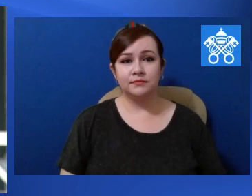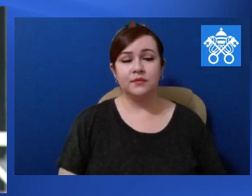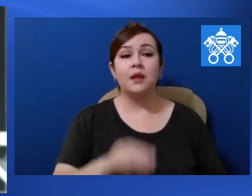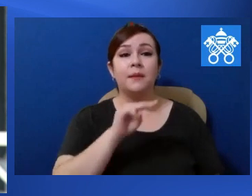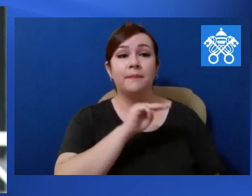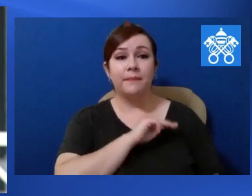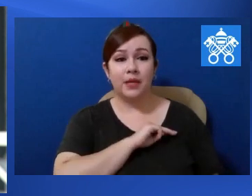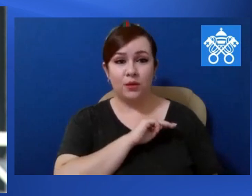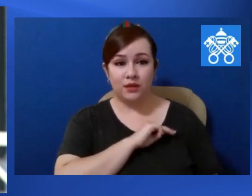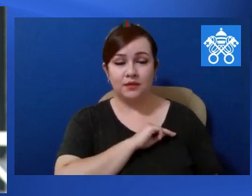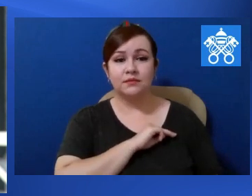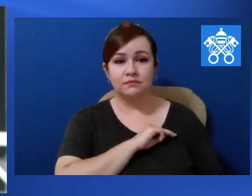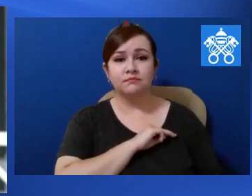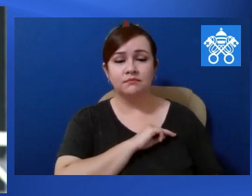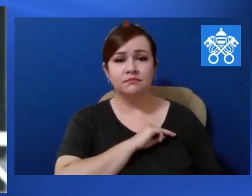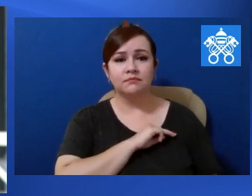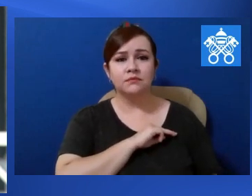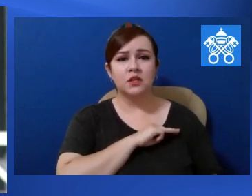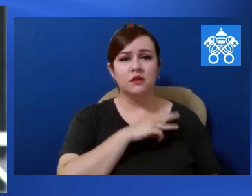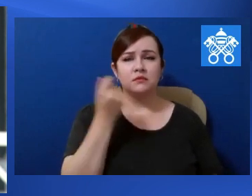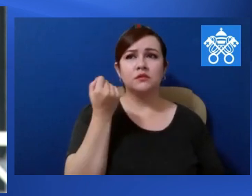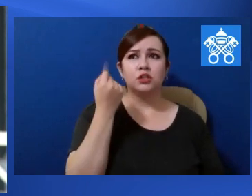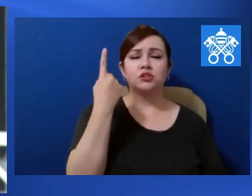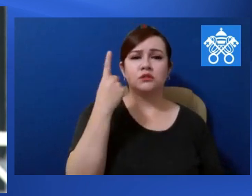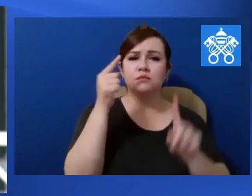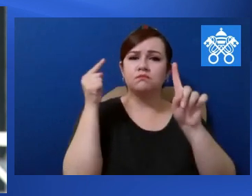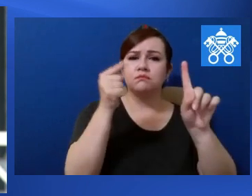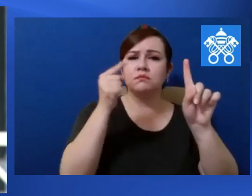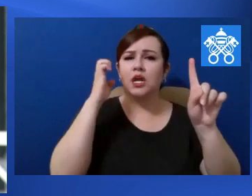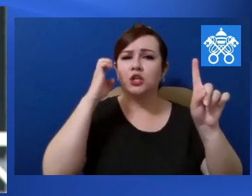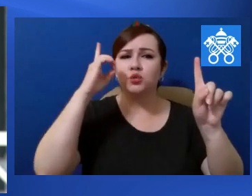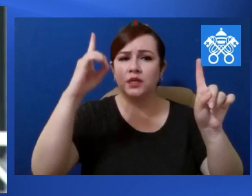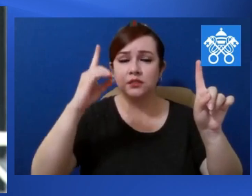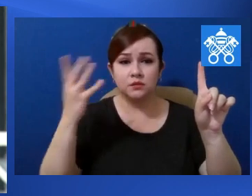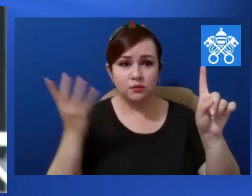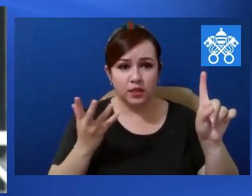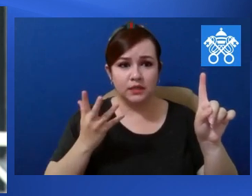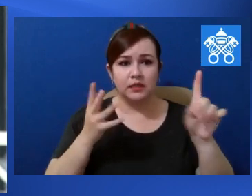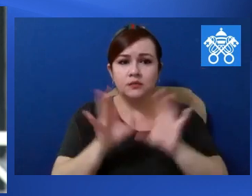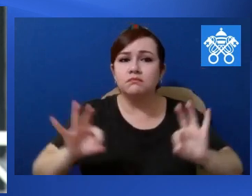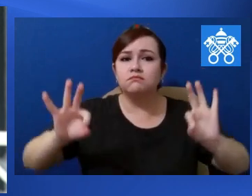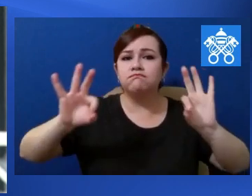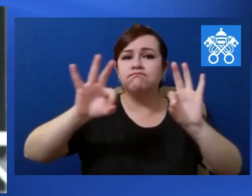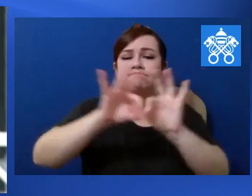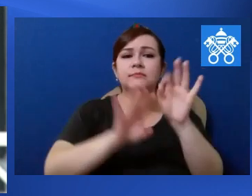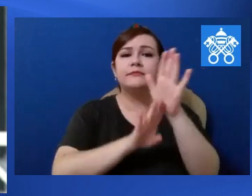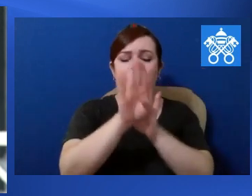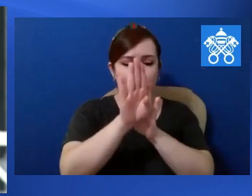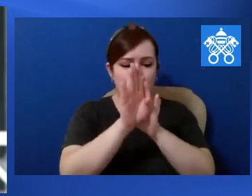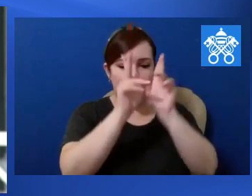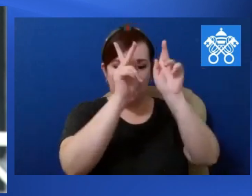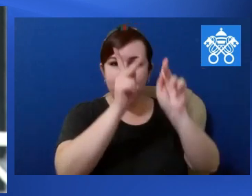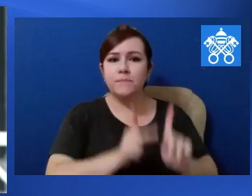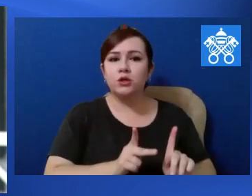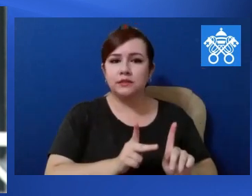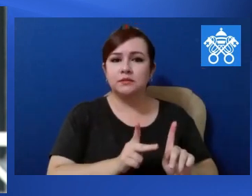Da parte di ogni insegnante, l'educazione in effetti non consiste nel riempire la